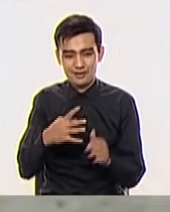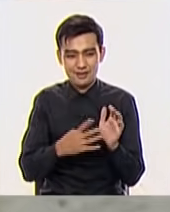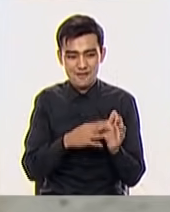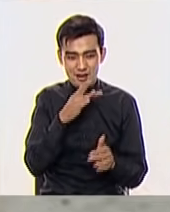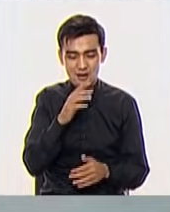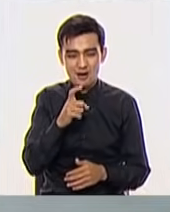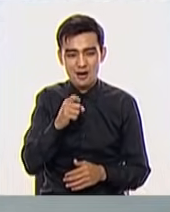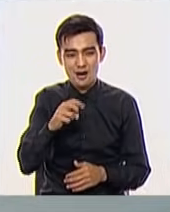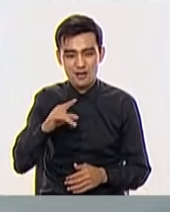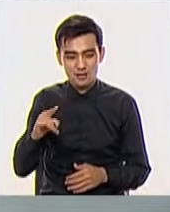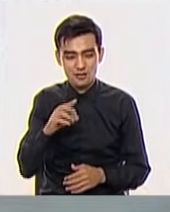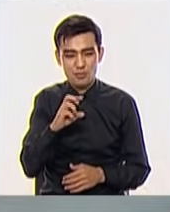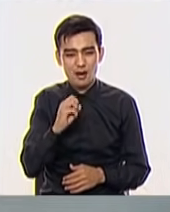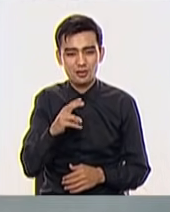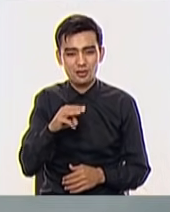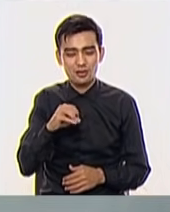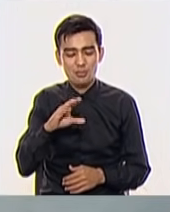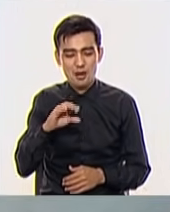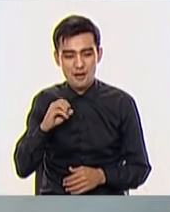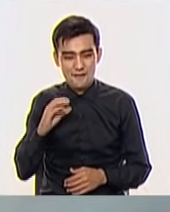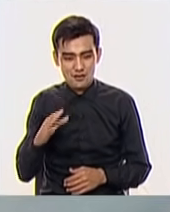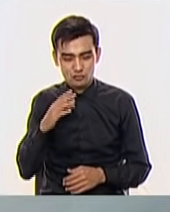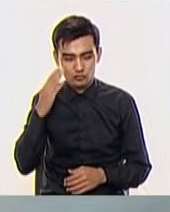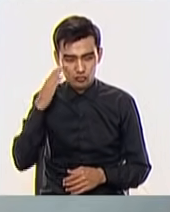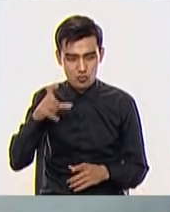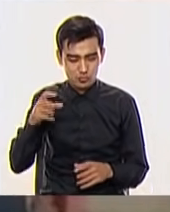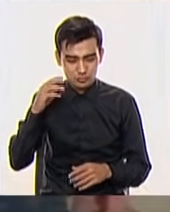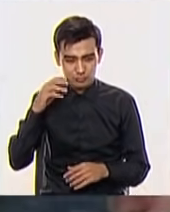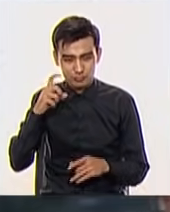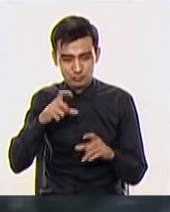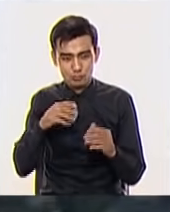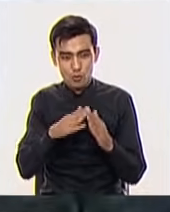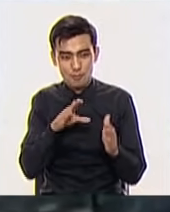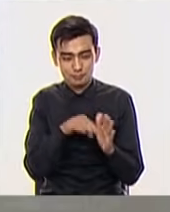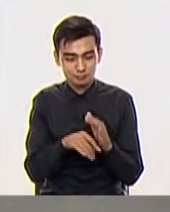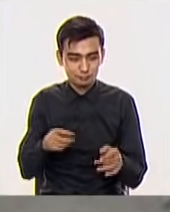ғалы Бақтыбаевты Жаңарқа ауданындағы үйінде белгісіз біреулер басынан атып өлтірді.